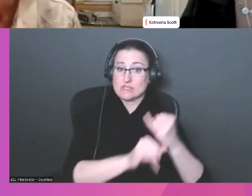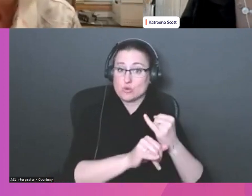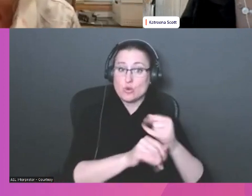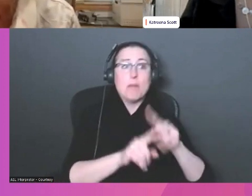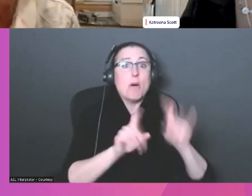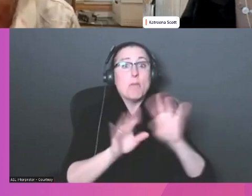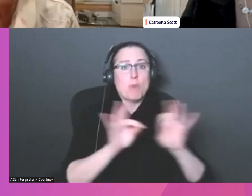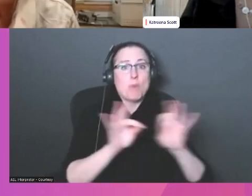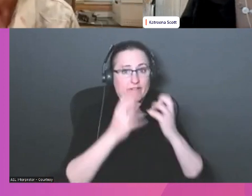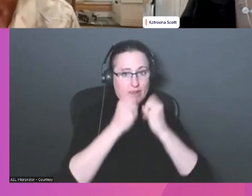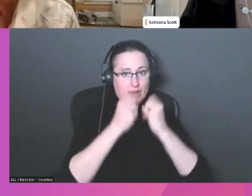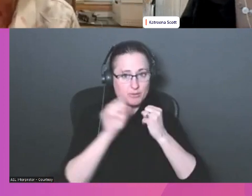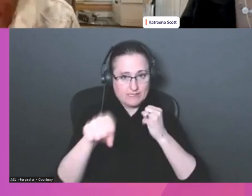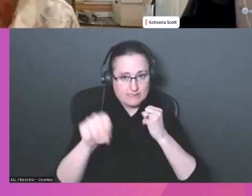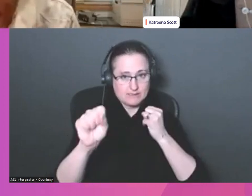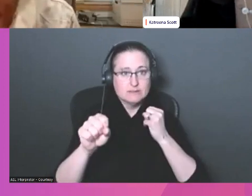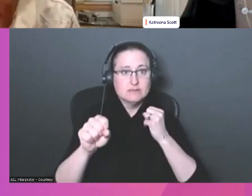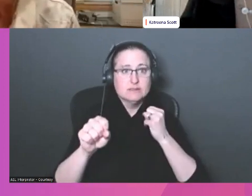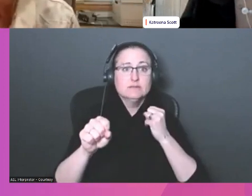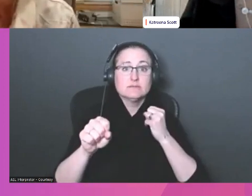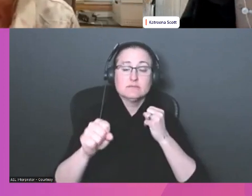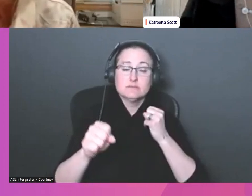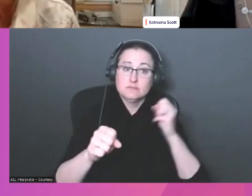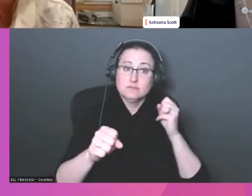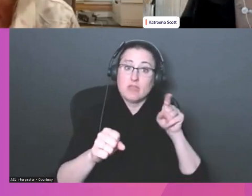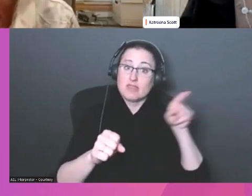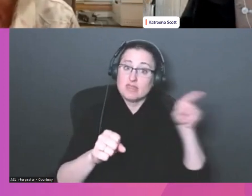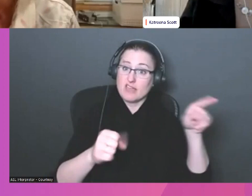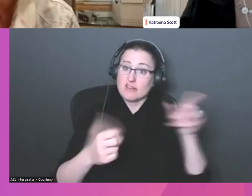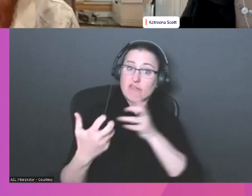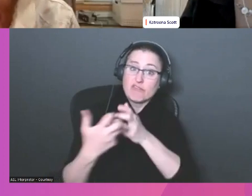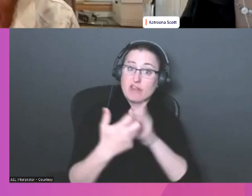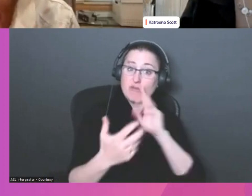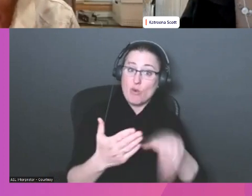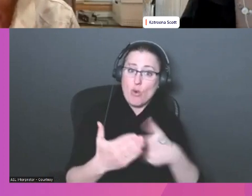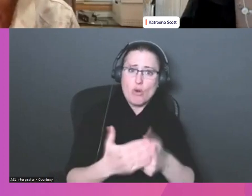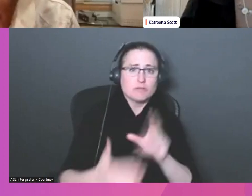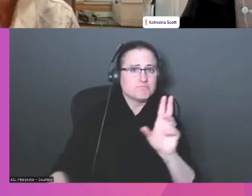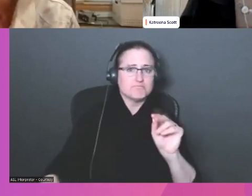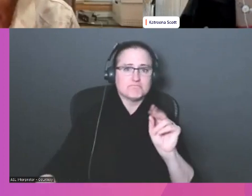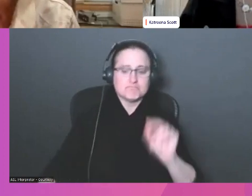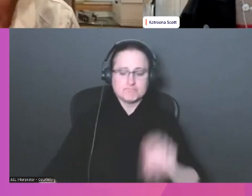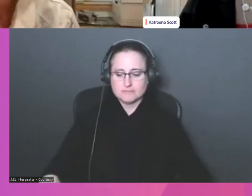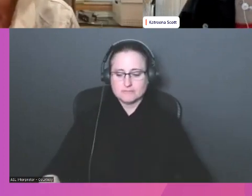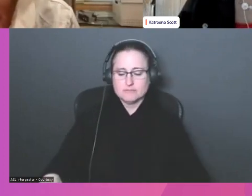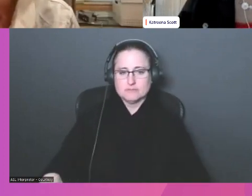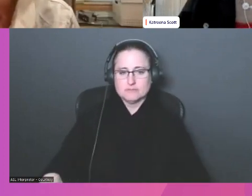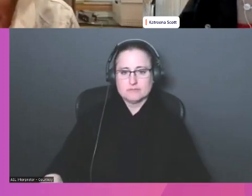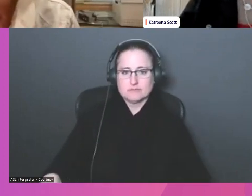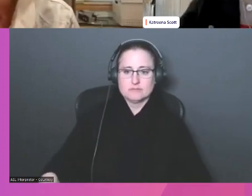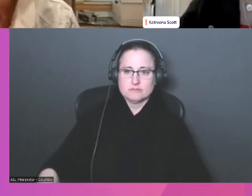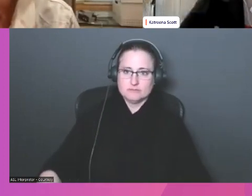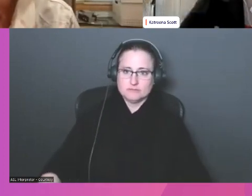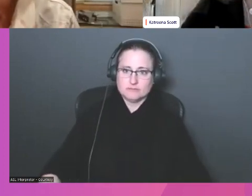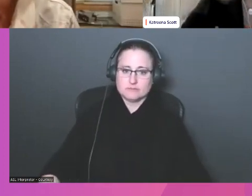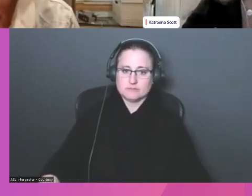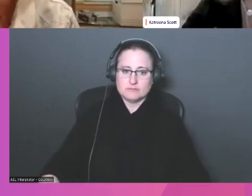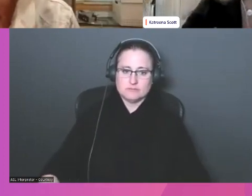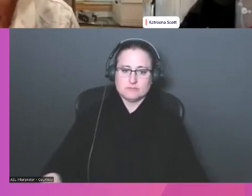établissements. Et ces établissements sont importants et ont beaucoup de valeur, mais pas nécessairement